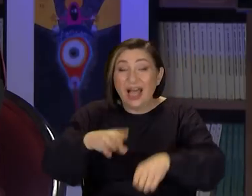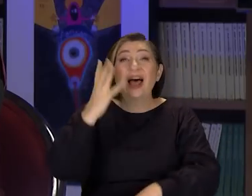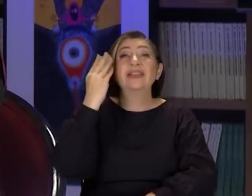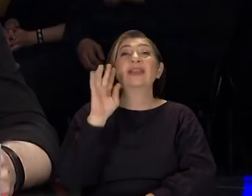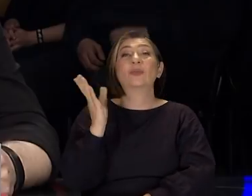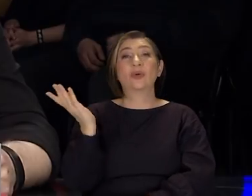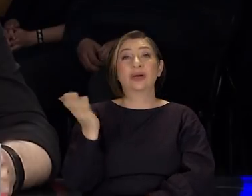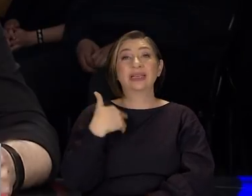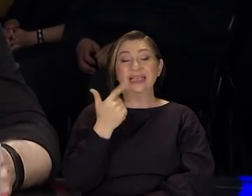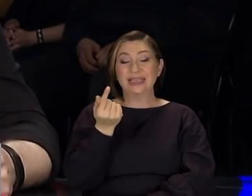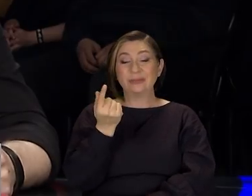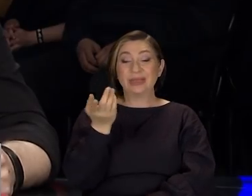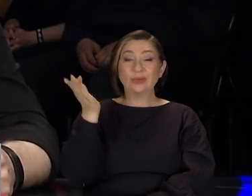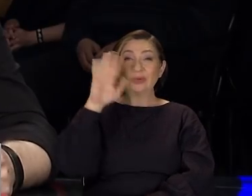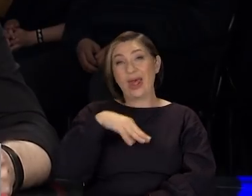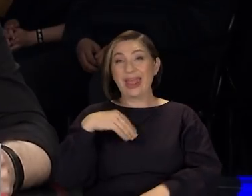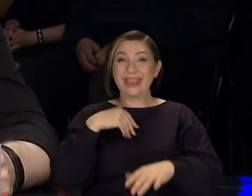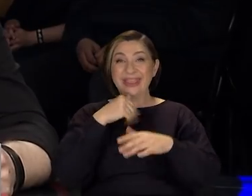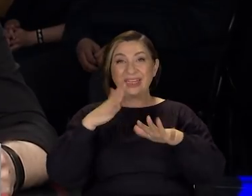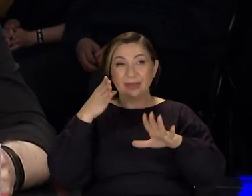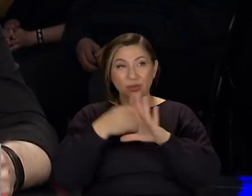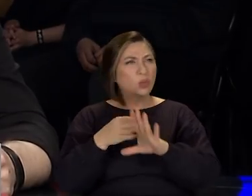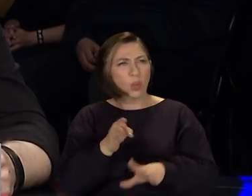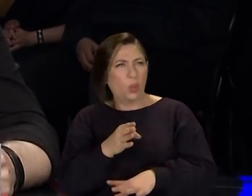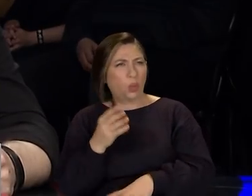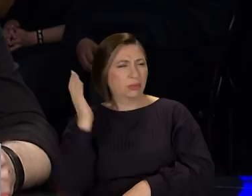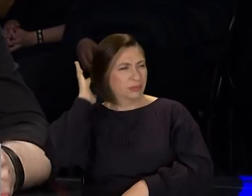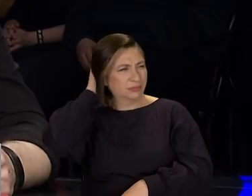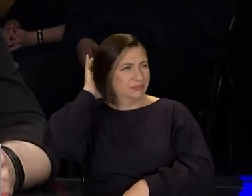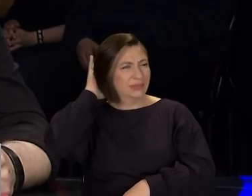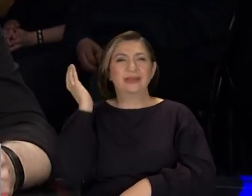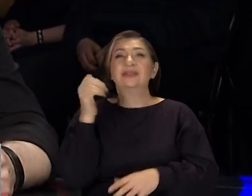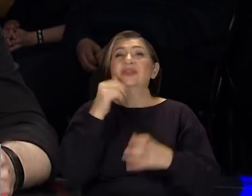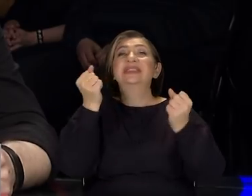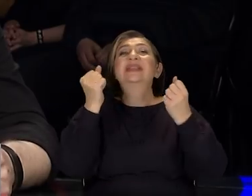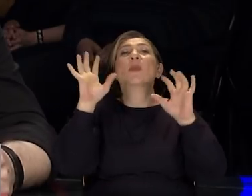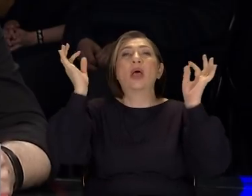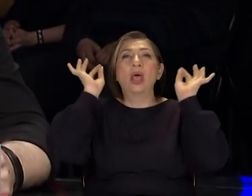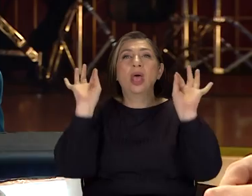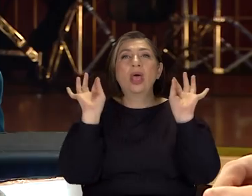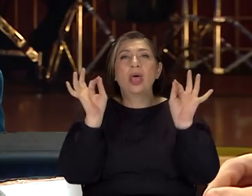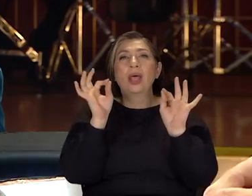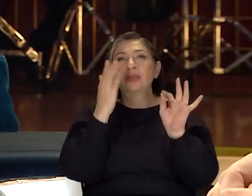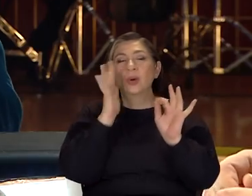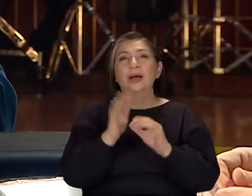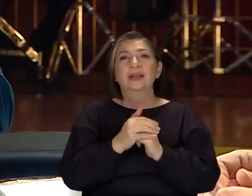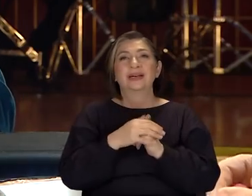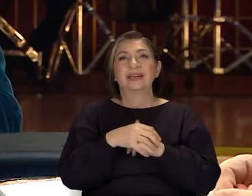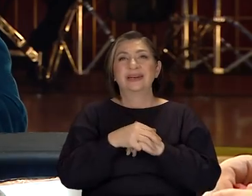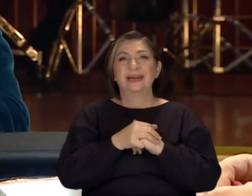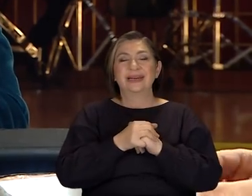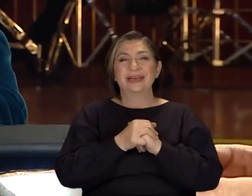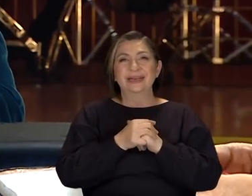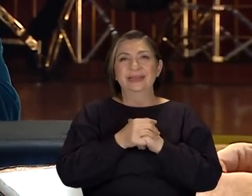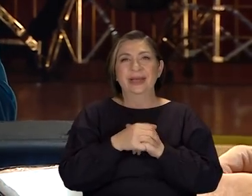Evet. Ben yarım saat sonra falan denize mi girdin diyorlar, yok diyordum işte ıslanmıyor çünkü saçlar, öyle bir durum var. Biz bir kere öyle bir şey ama yaşadık sen